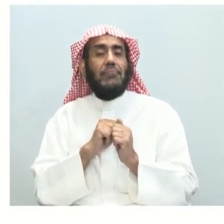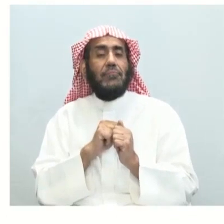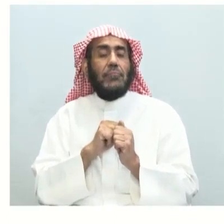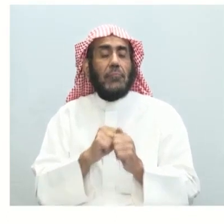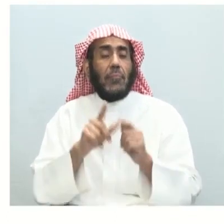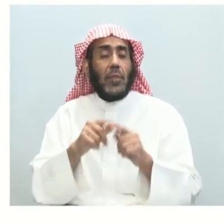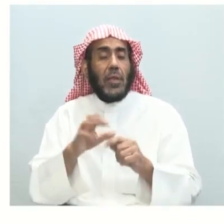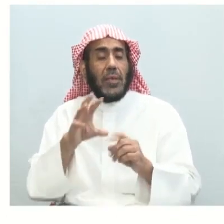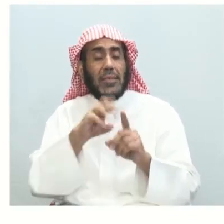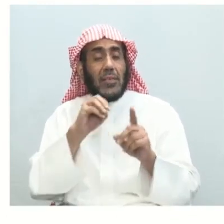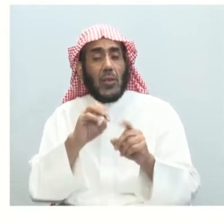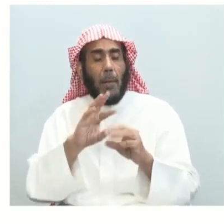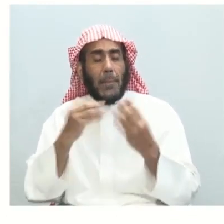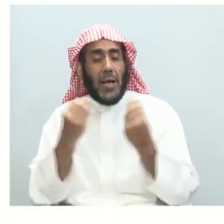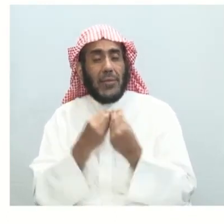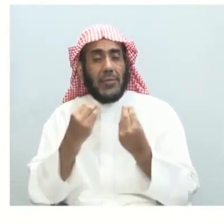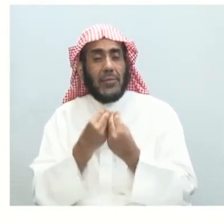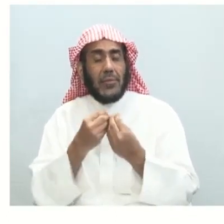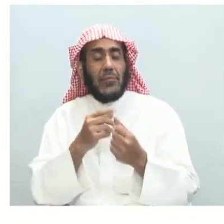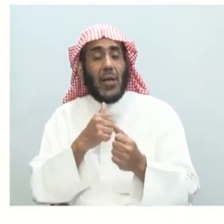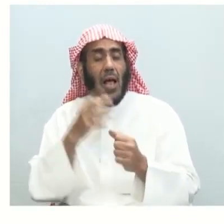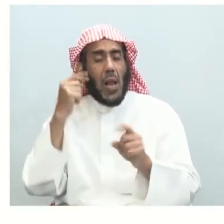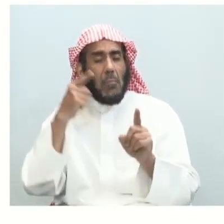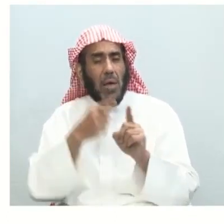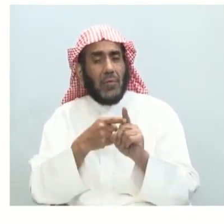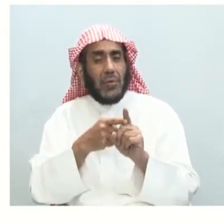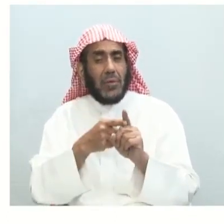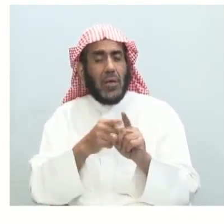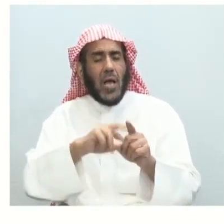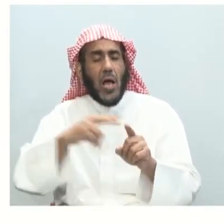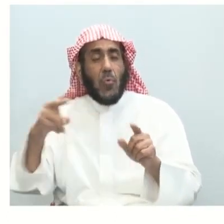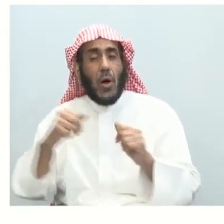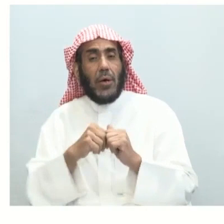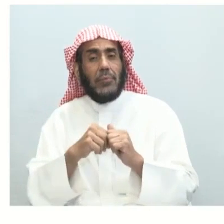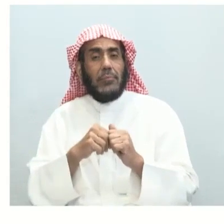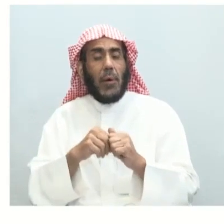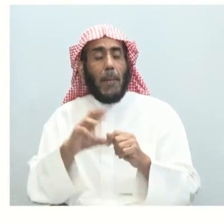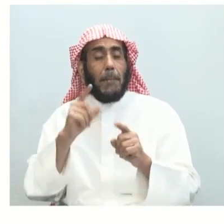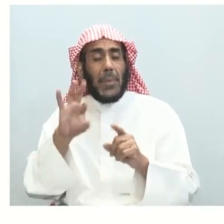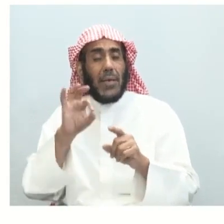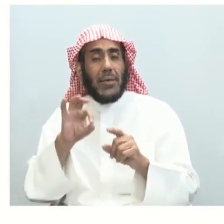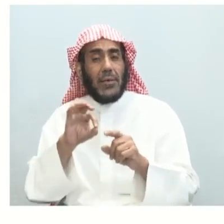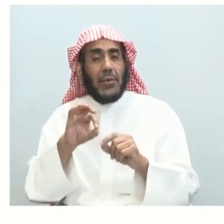اذا استنتج معا المعرفه انواع منها